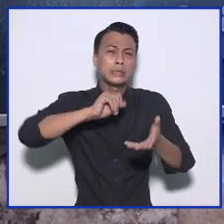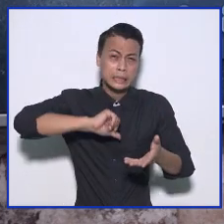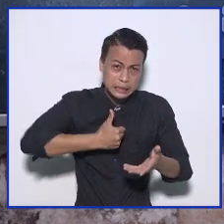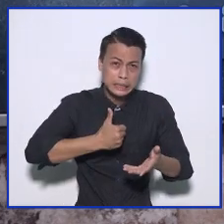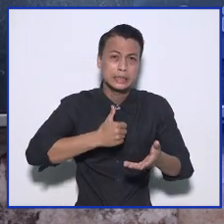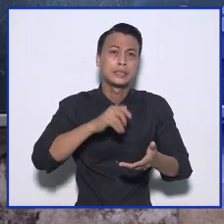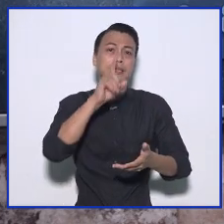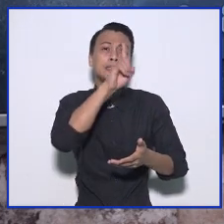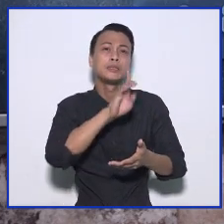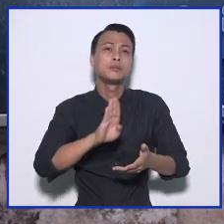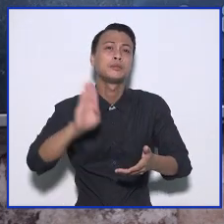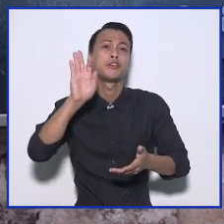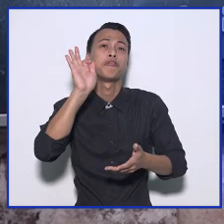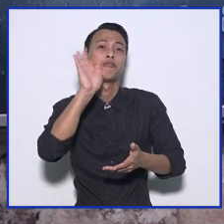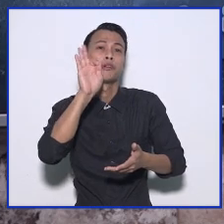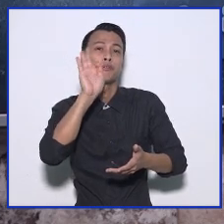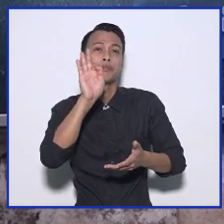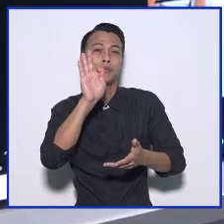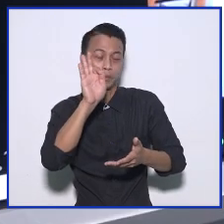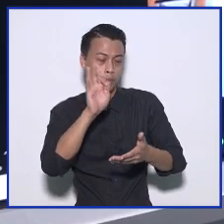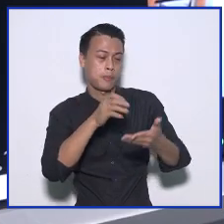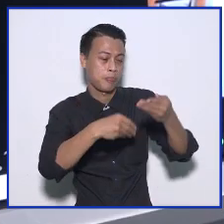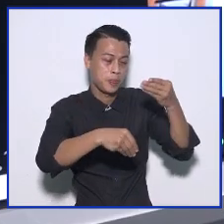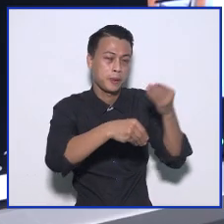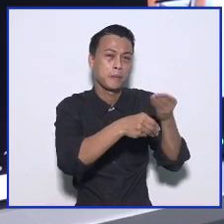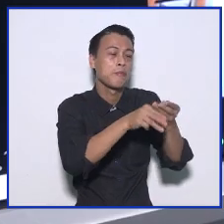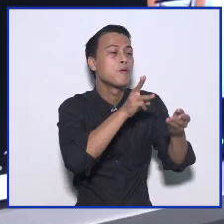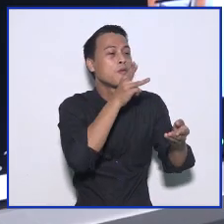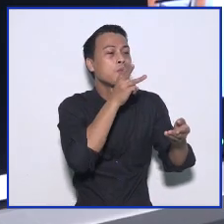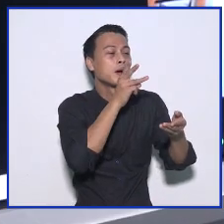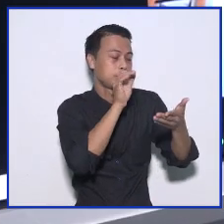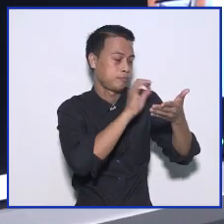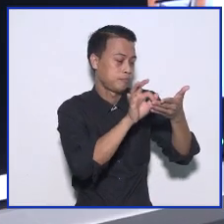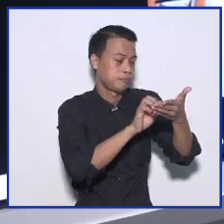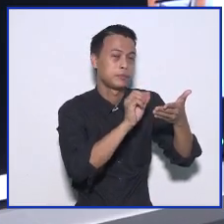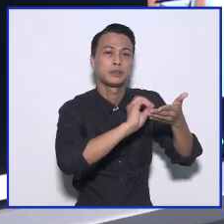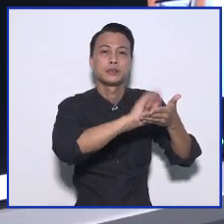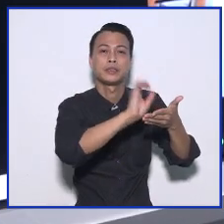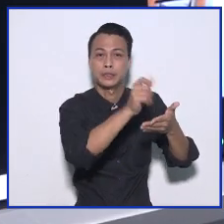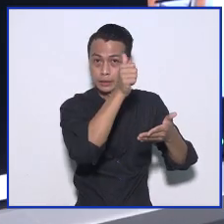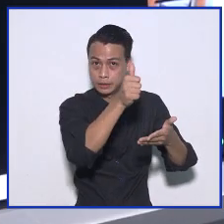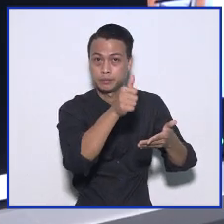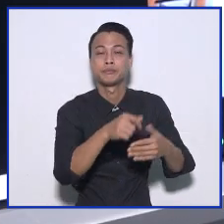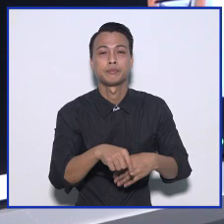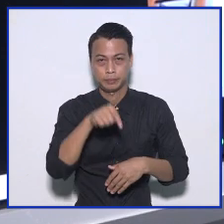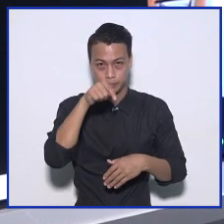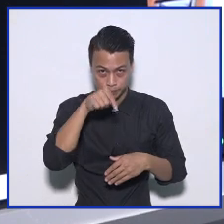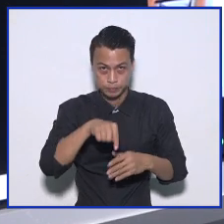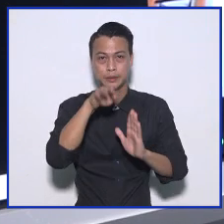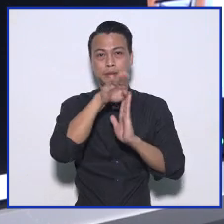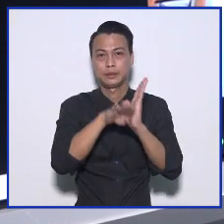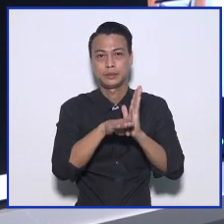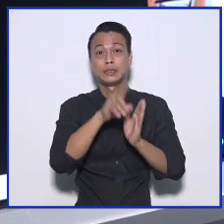မှာပြုပြင်ပြောင်းလဲဖို့လိုအပ်နေတယ်ဆိုတာကိုကျွန်တော်တို့ဆွေးနွေးခဲ့ကြတာဖြစ်ပါတယ်ဒီကိစ္စကကျေပြတ်နေတဲ့ကြောင့်မို့လို့နောက်ထပ်ဆွေးနွေးစရာရှိတယ်ဆိုရင်တော့ကျွန်တော်တို့ DBB Debate ရဲ့ Facebook Page